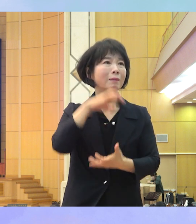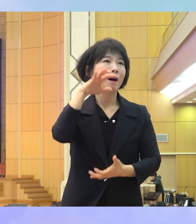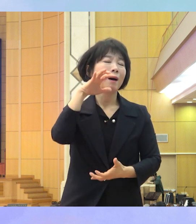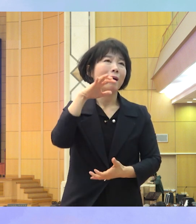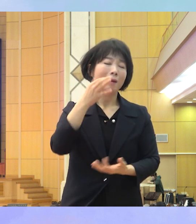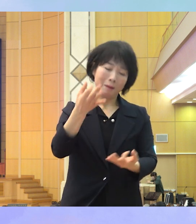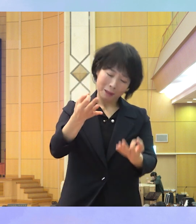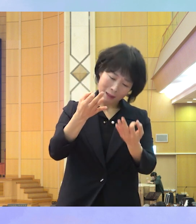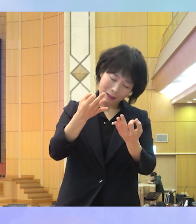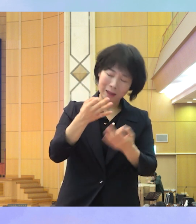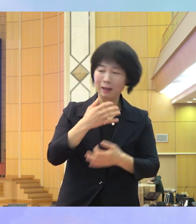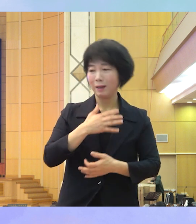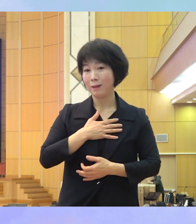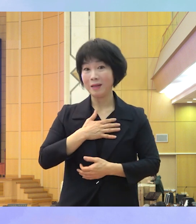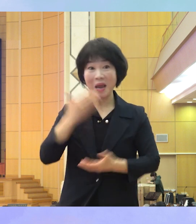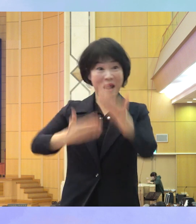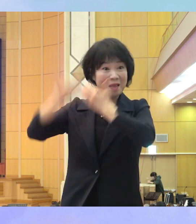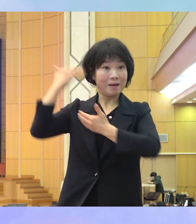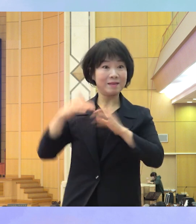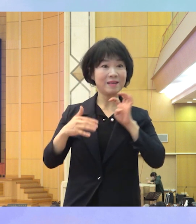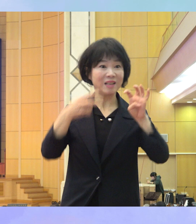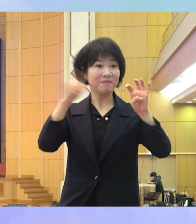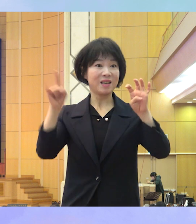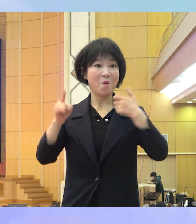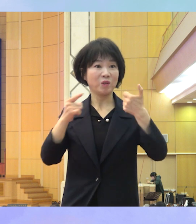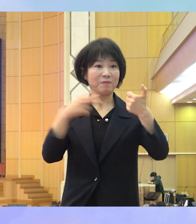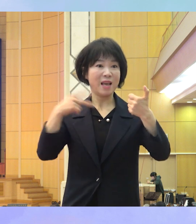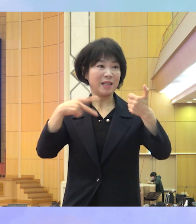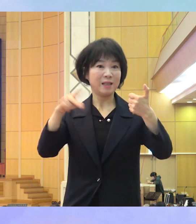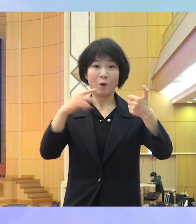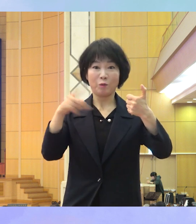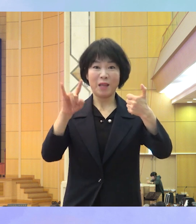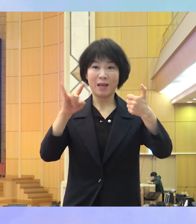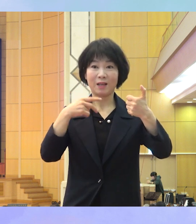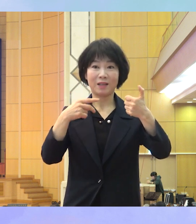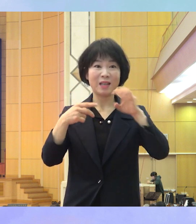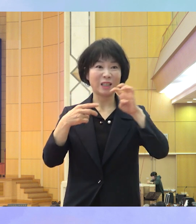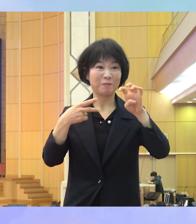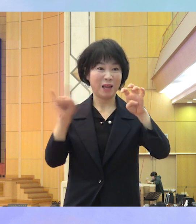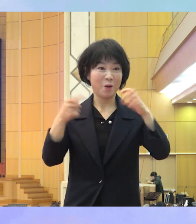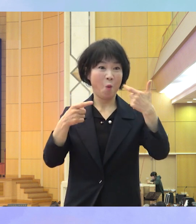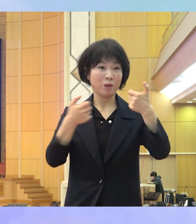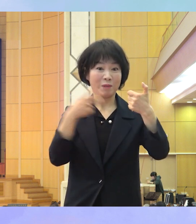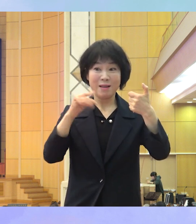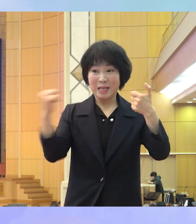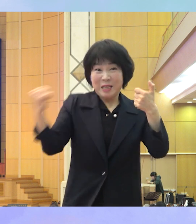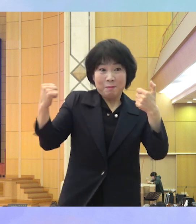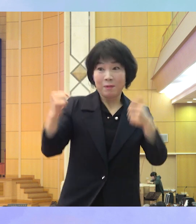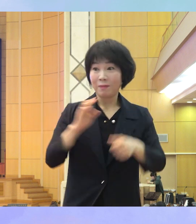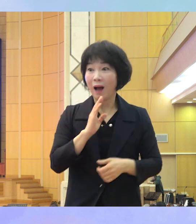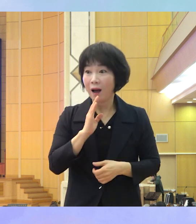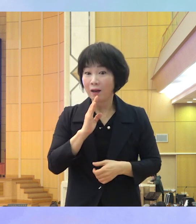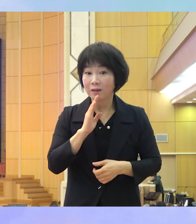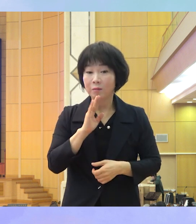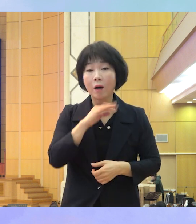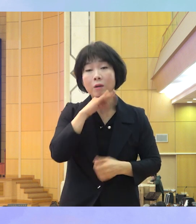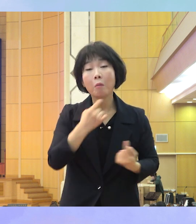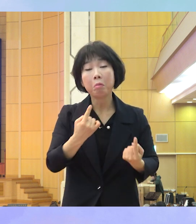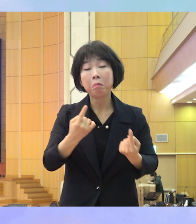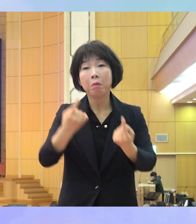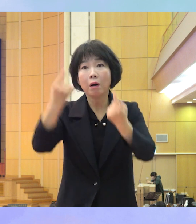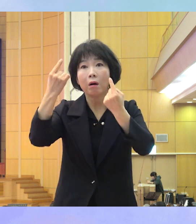옛날 40대, 50대 이때만 하더라도요, 그런 생각 꿈에도 안 했어요. 근데 요즘에